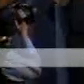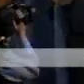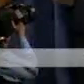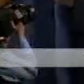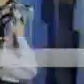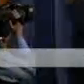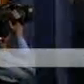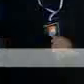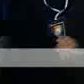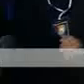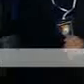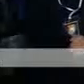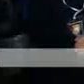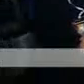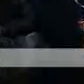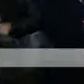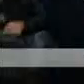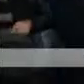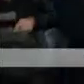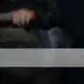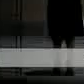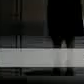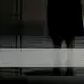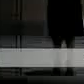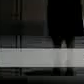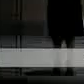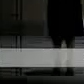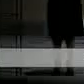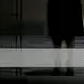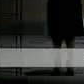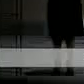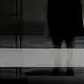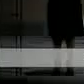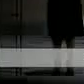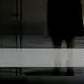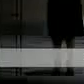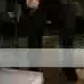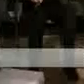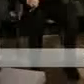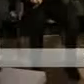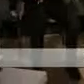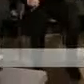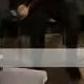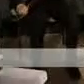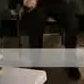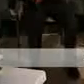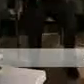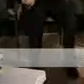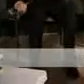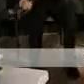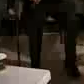اختتام تظاهرة 24 ساعة من المسرح في الكاف بورشة عمل تتناول السياحة الثقافية.